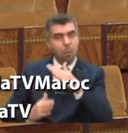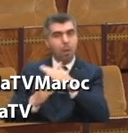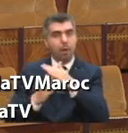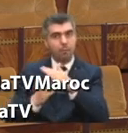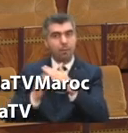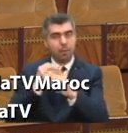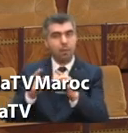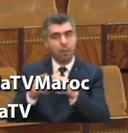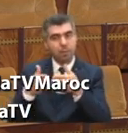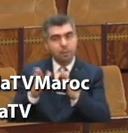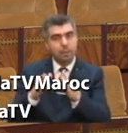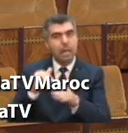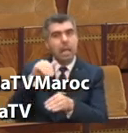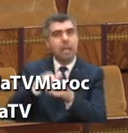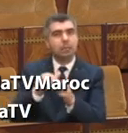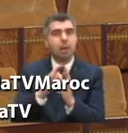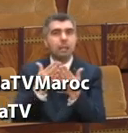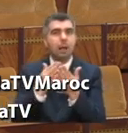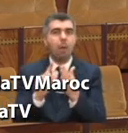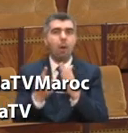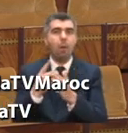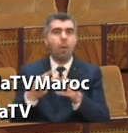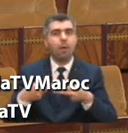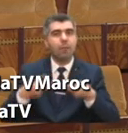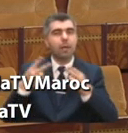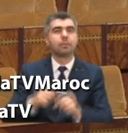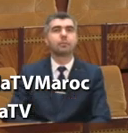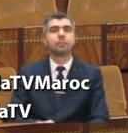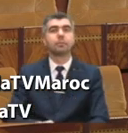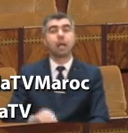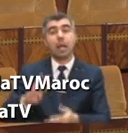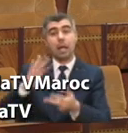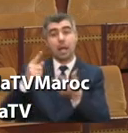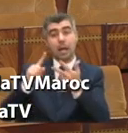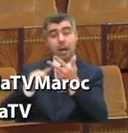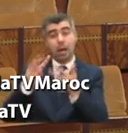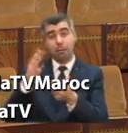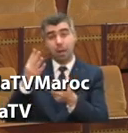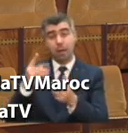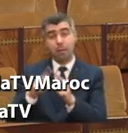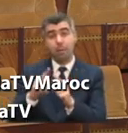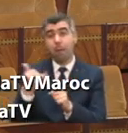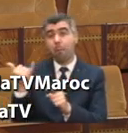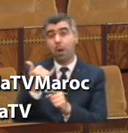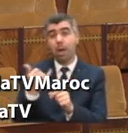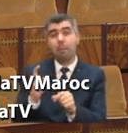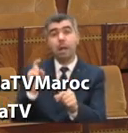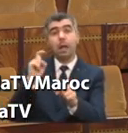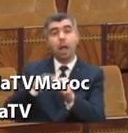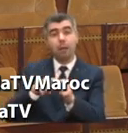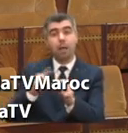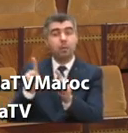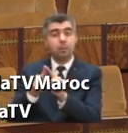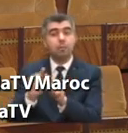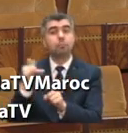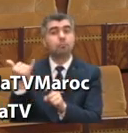لحزبنا شرف إخراجه إلى حيز الوجود، رابعا ضمان حق الممارسة النقابية ومحاربة التمييز في الحقوق